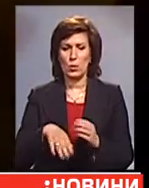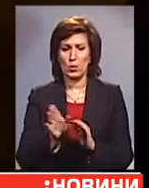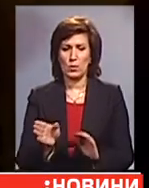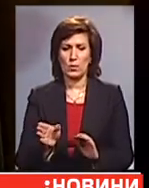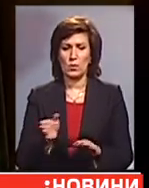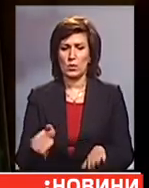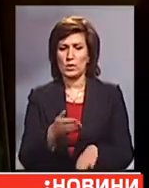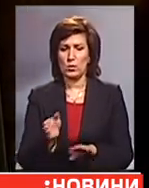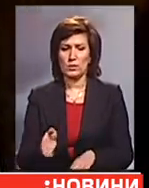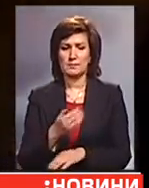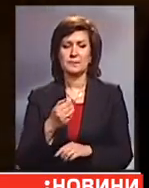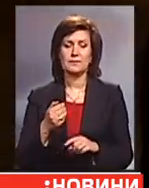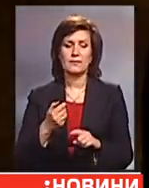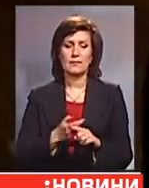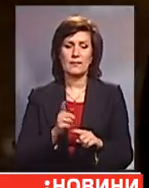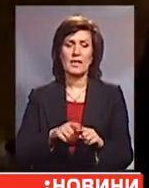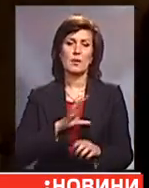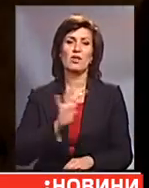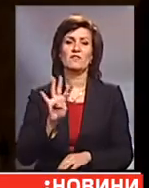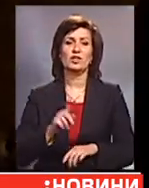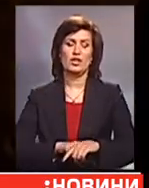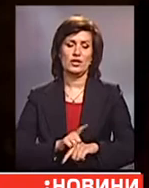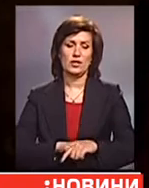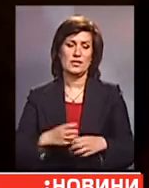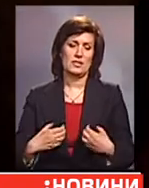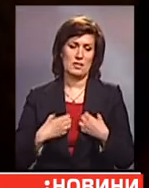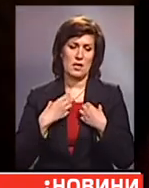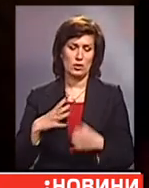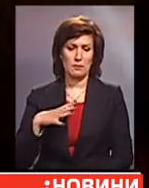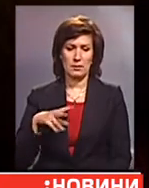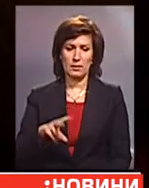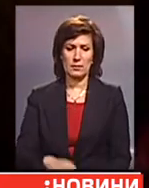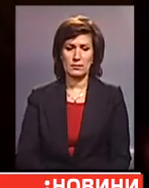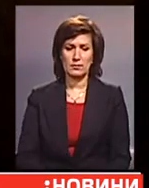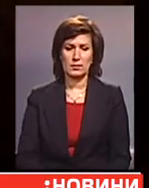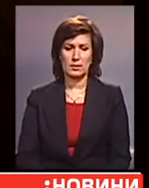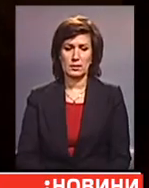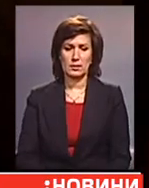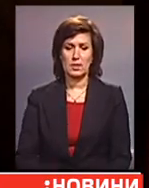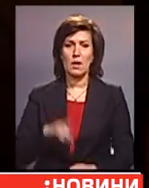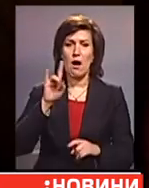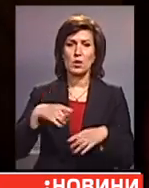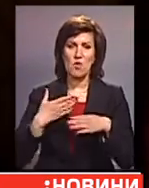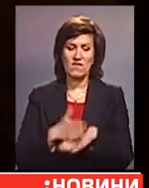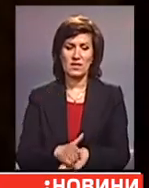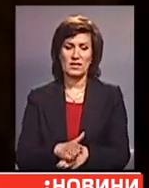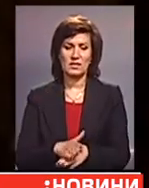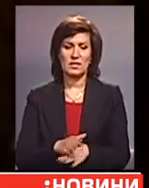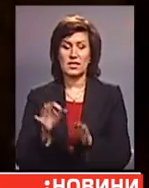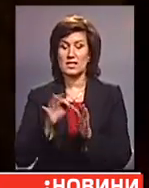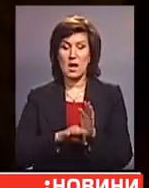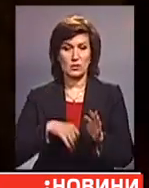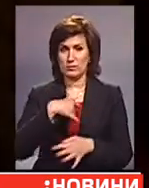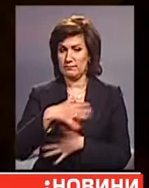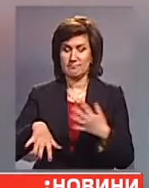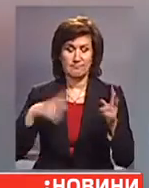Это было в горячке, знаете, ночь, 3 часа. Страшно было. И окно вылетело. Ты сразу не разбериха,